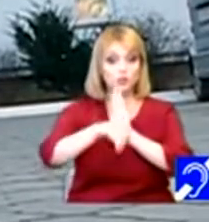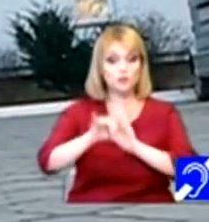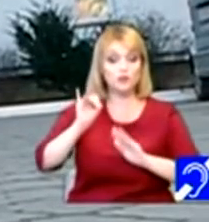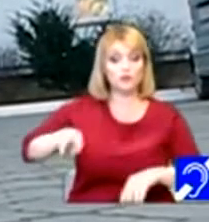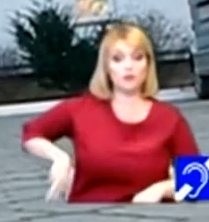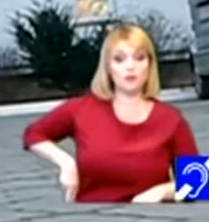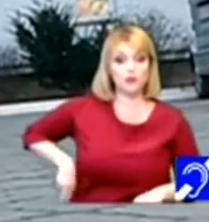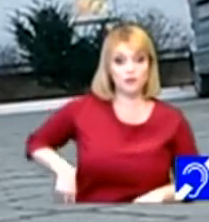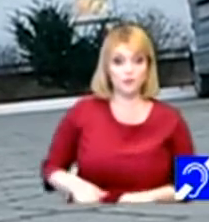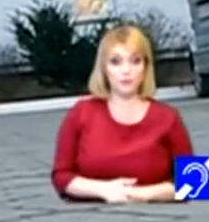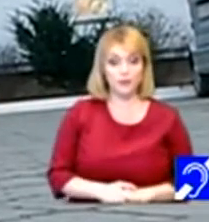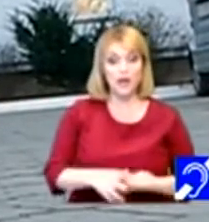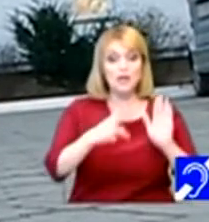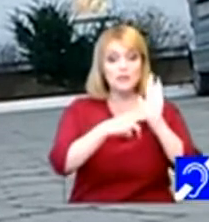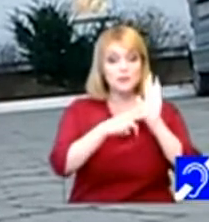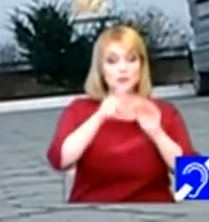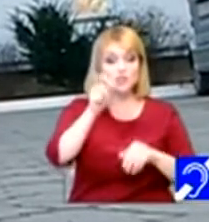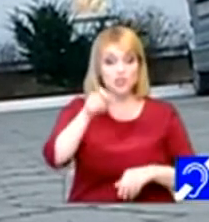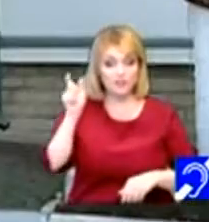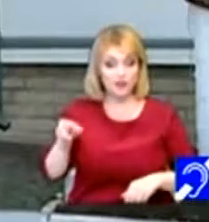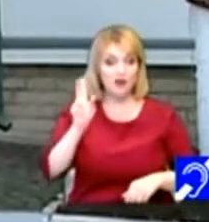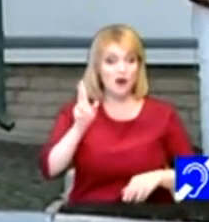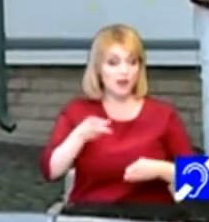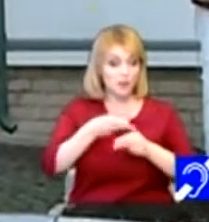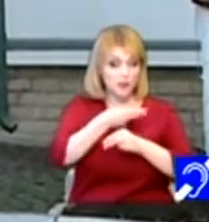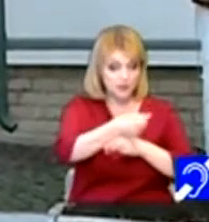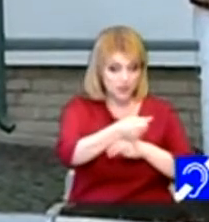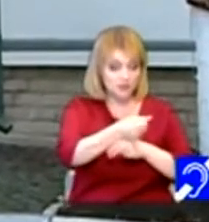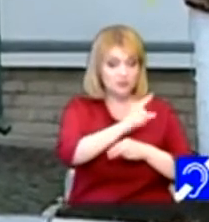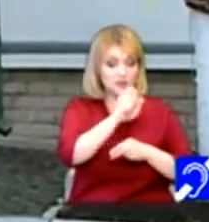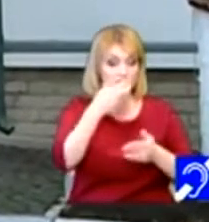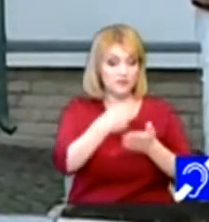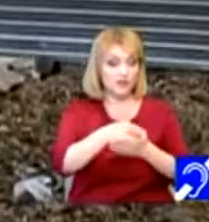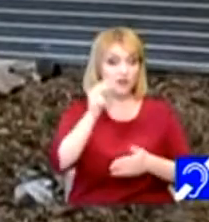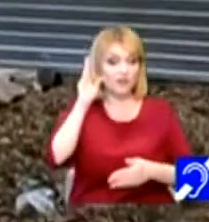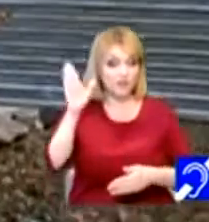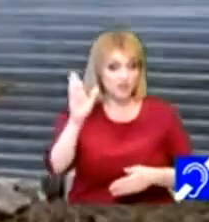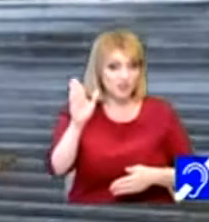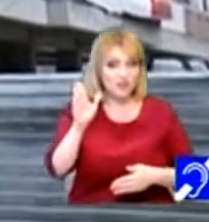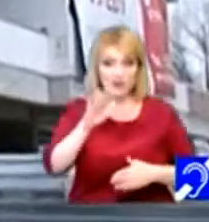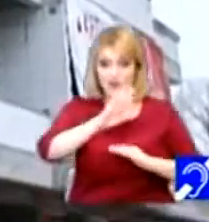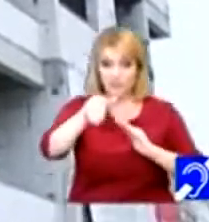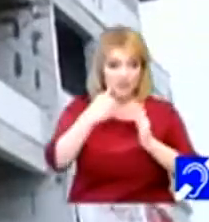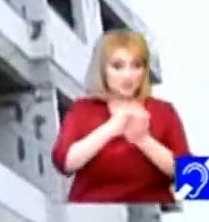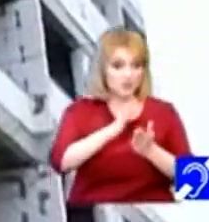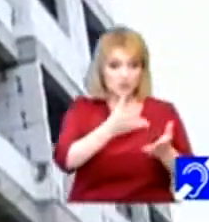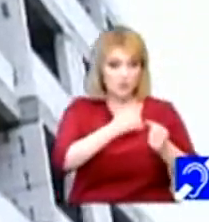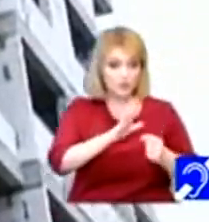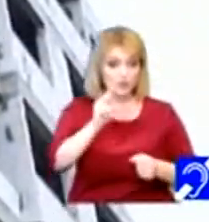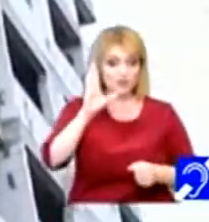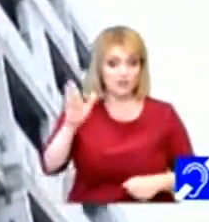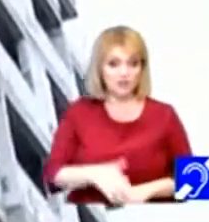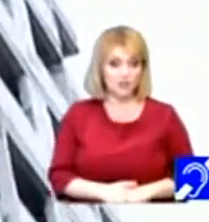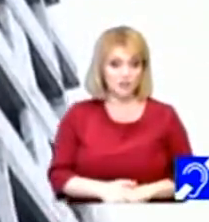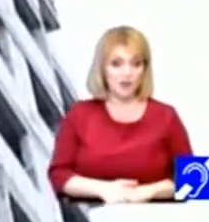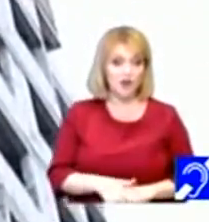de persoane care au plătit pentru apartamente ce urmau să fie construite de companie nu au mai beneficiat de acestea. Aproape 50 de milioane de